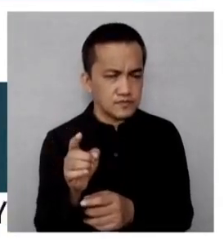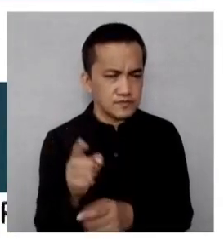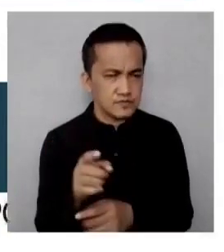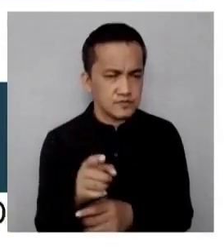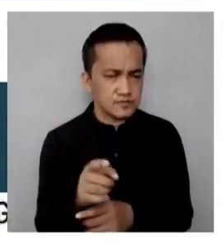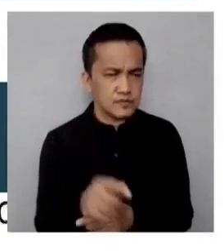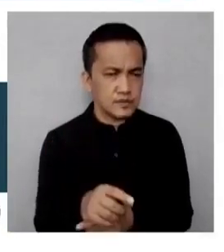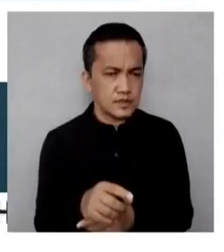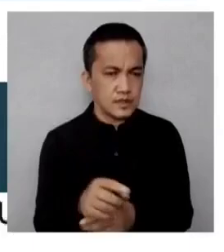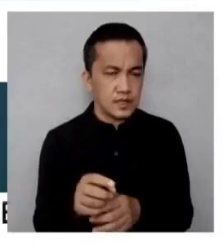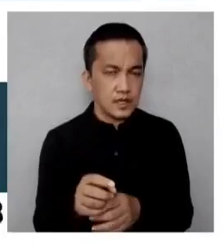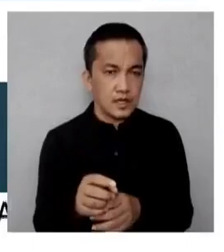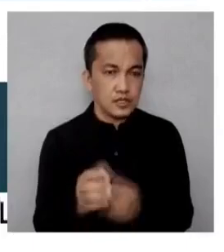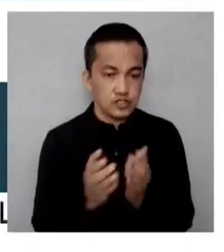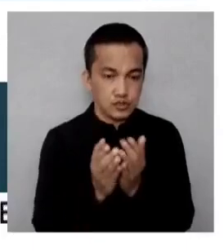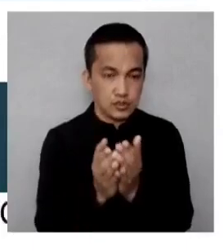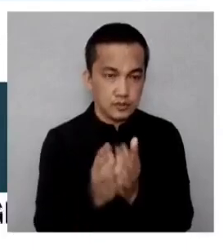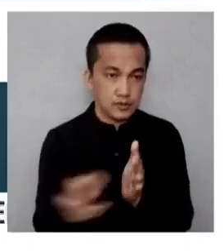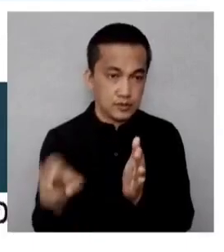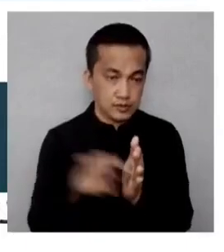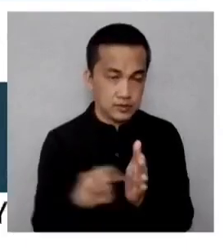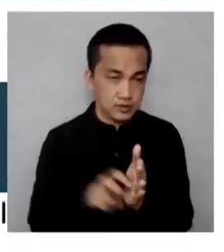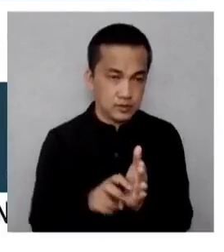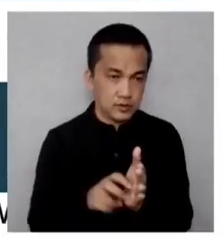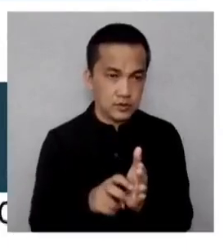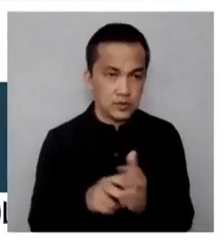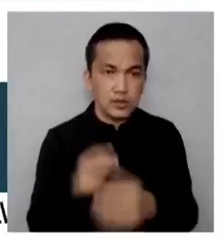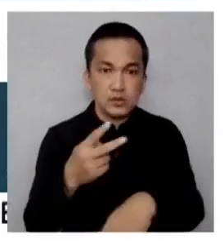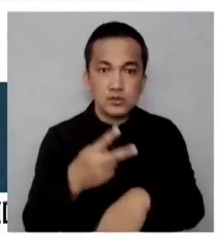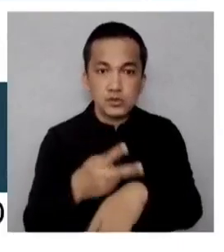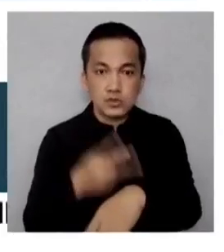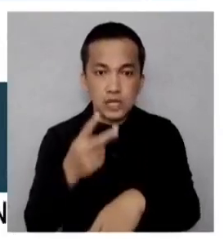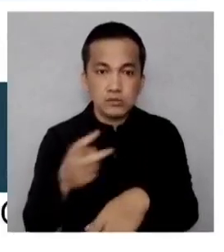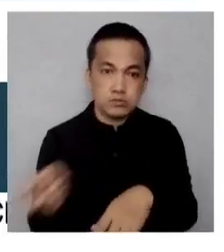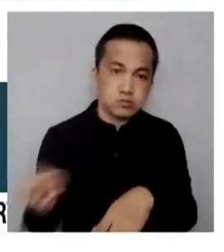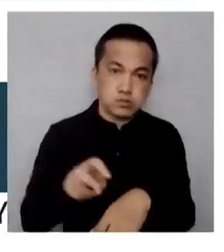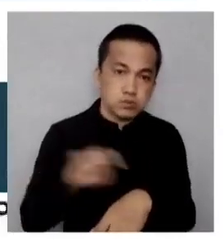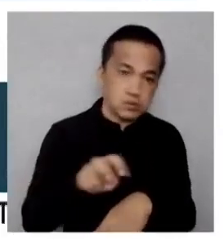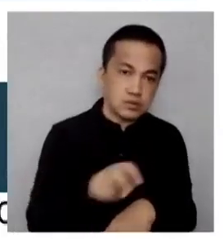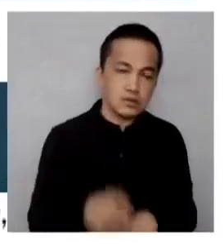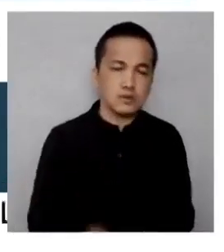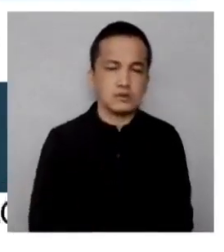yung mga passenger ship na dinodoble yung capacity nitong